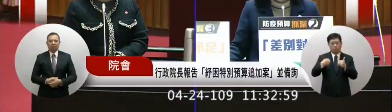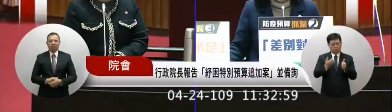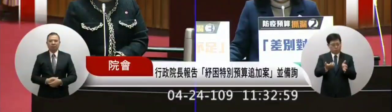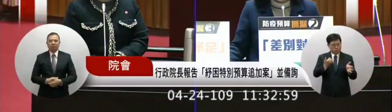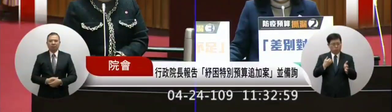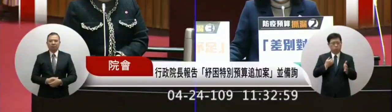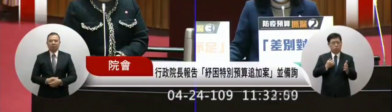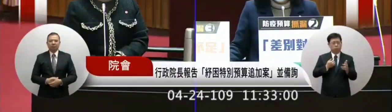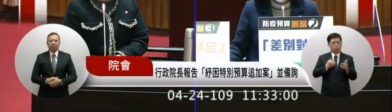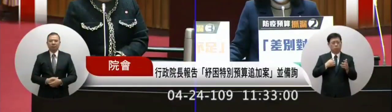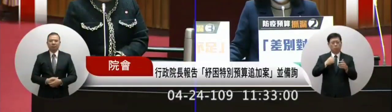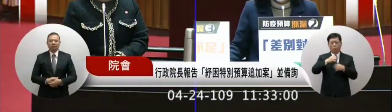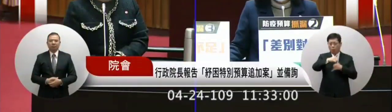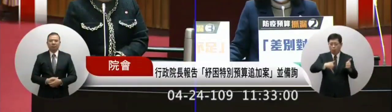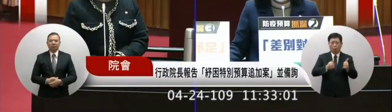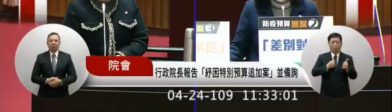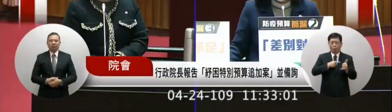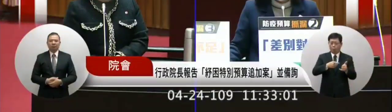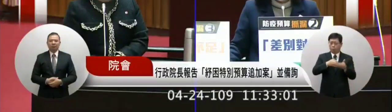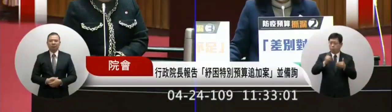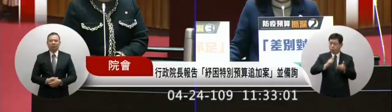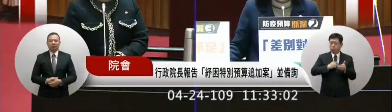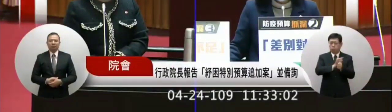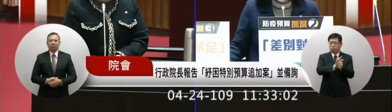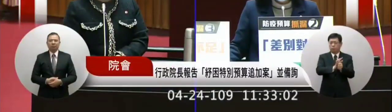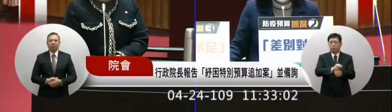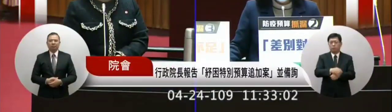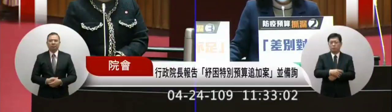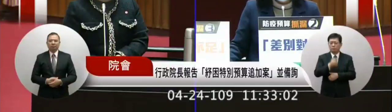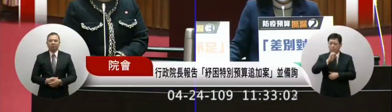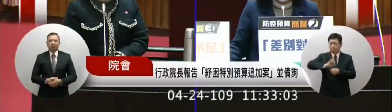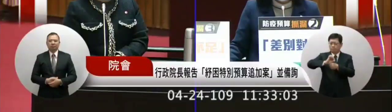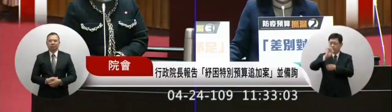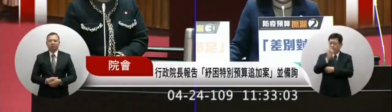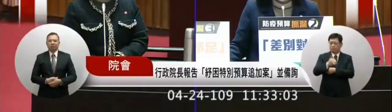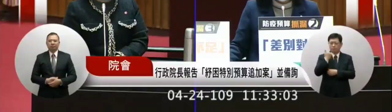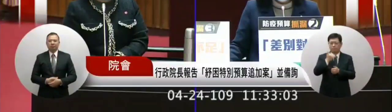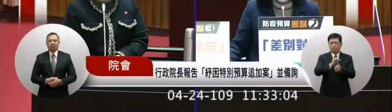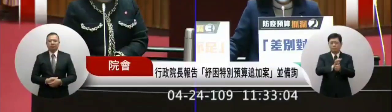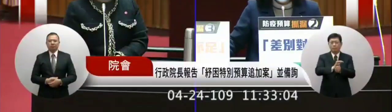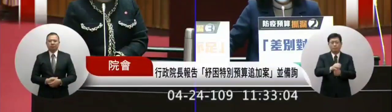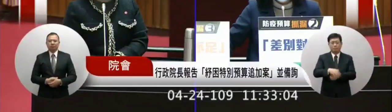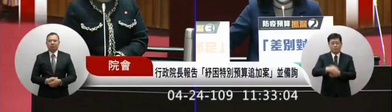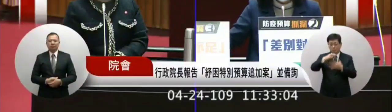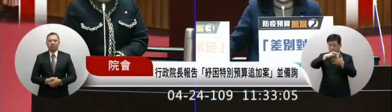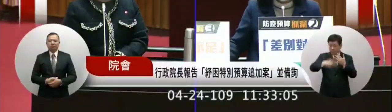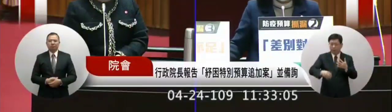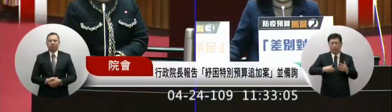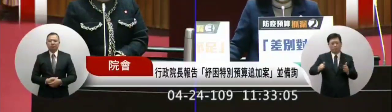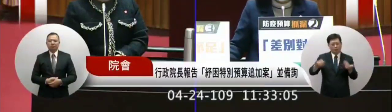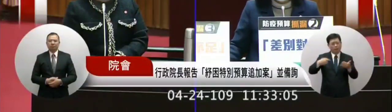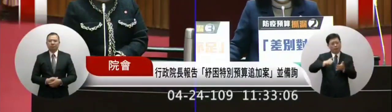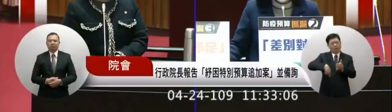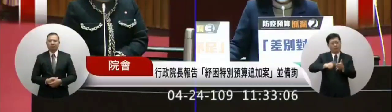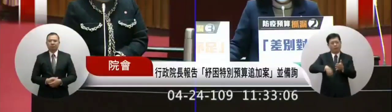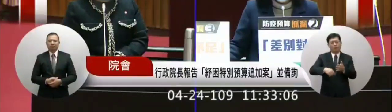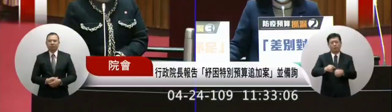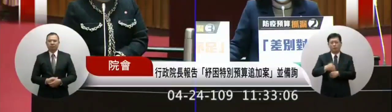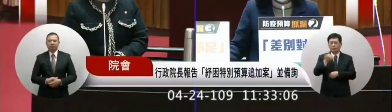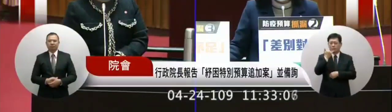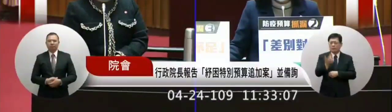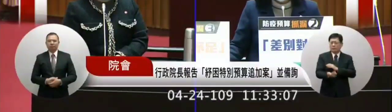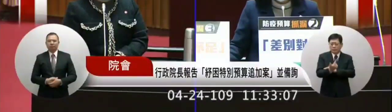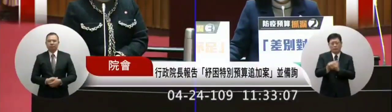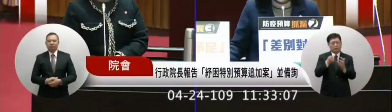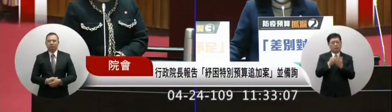预先想到他们要我们服务的地方，加快脚步去啊，门槛要比较简便，能